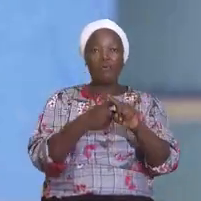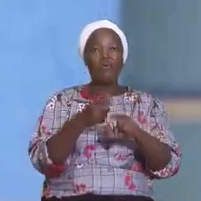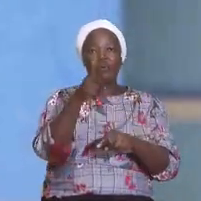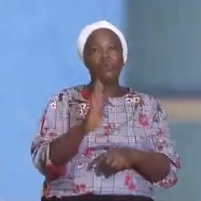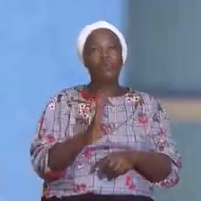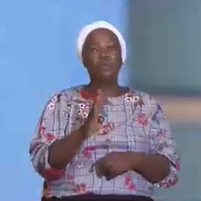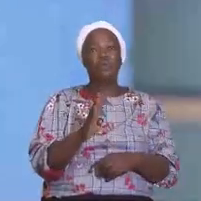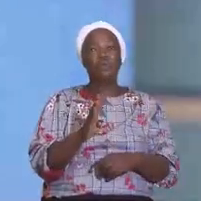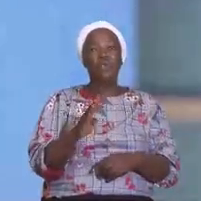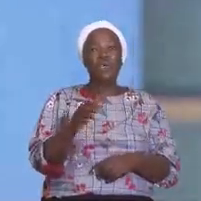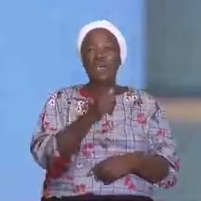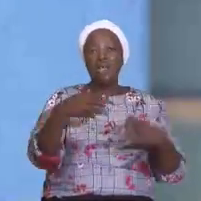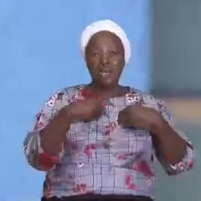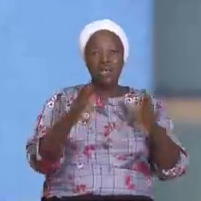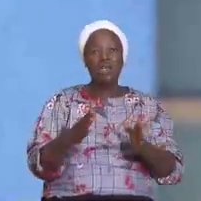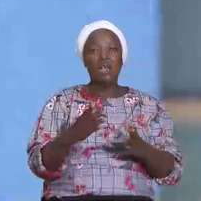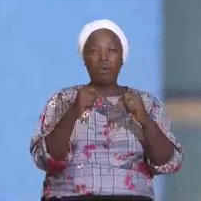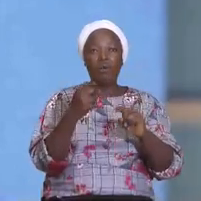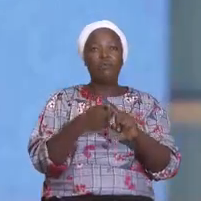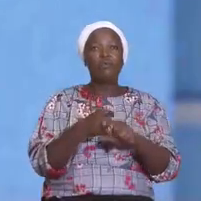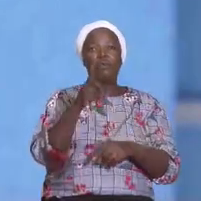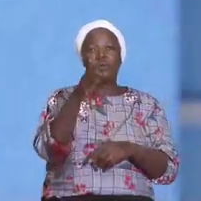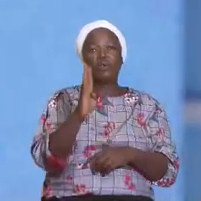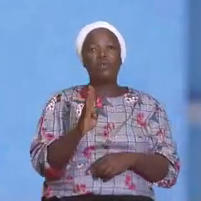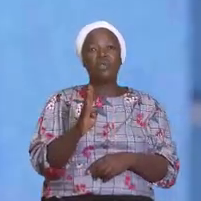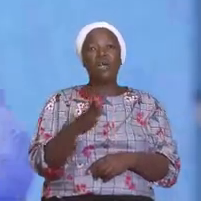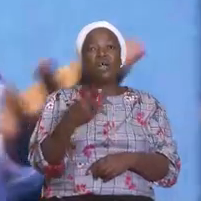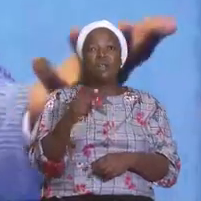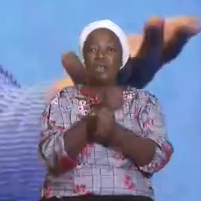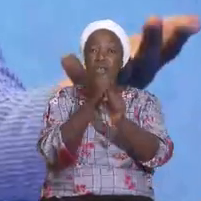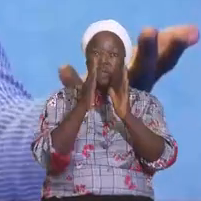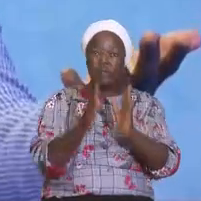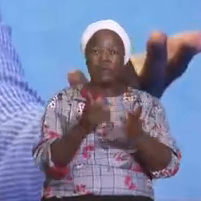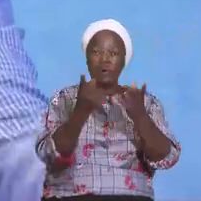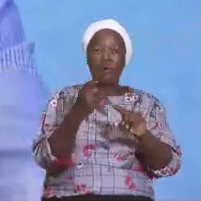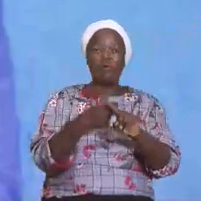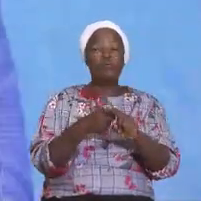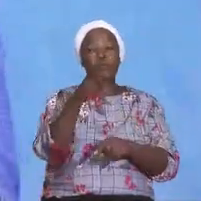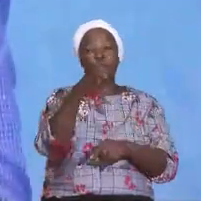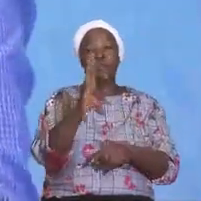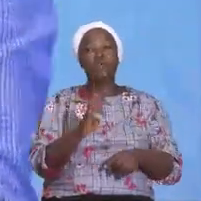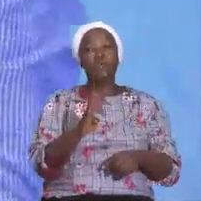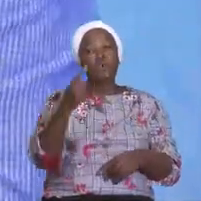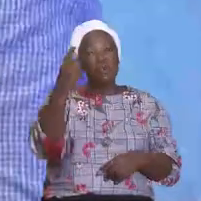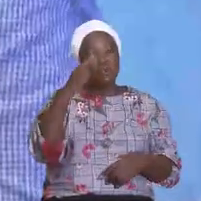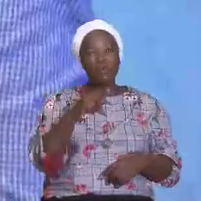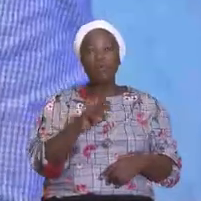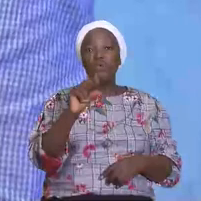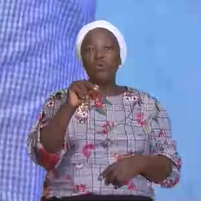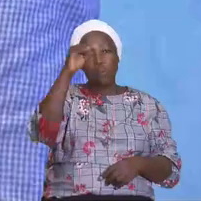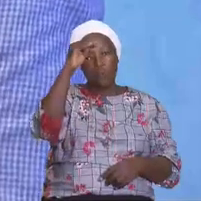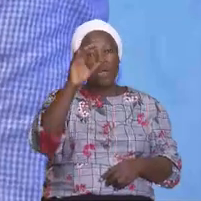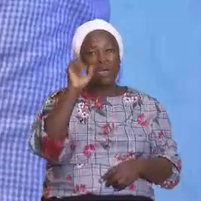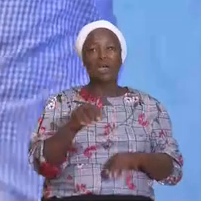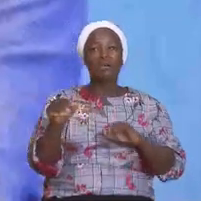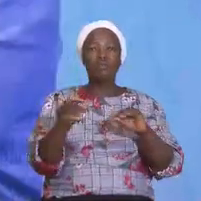Dieu. Un rédempteur venu de Dieu. Un guérisseur venu de Dieu, le